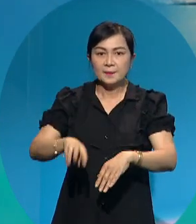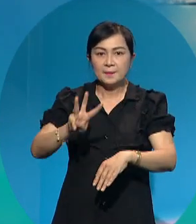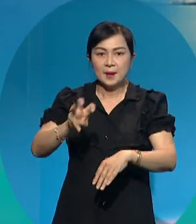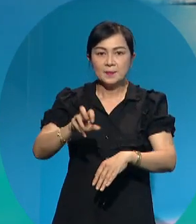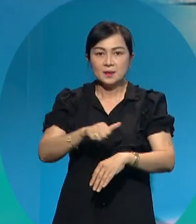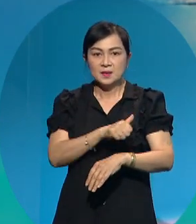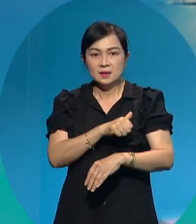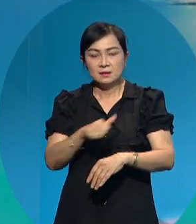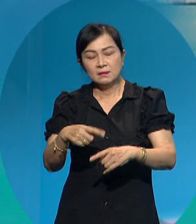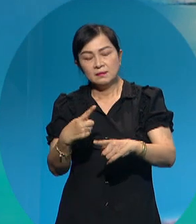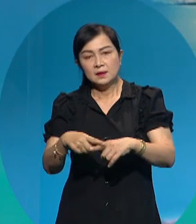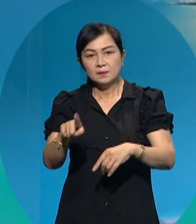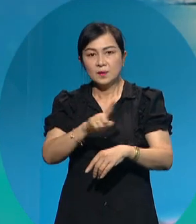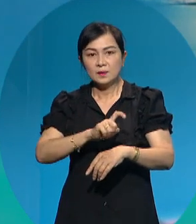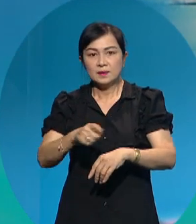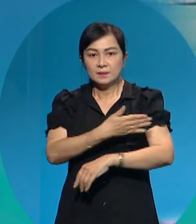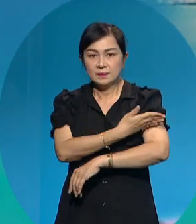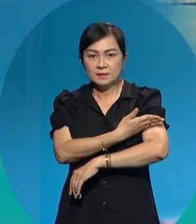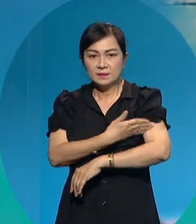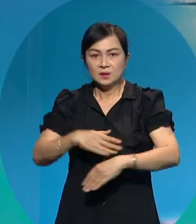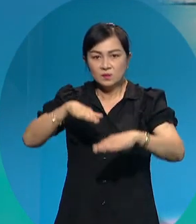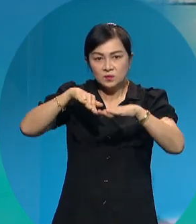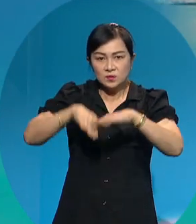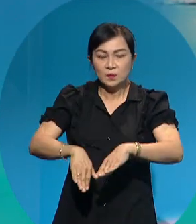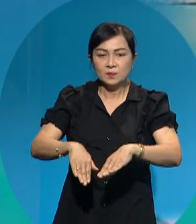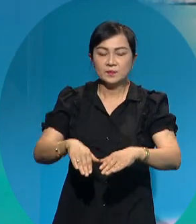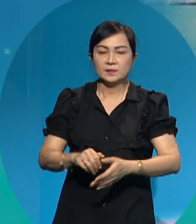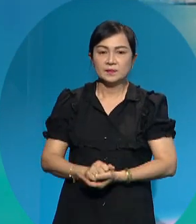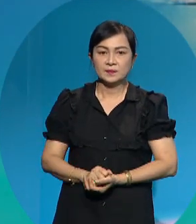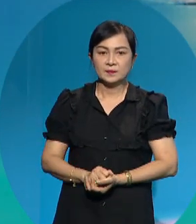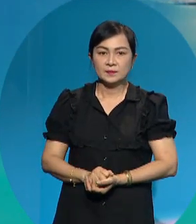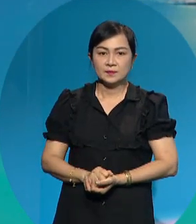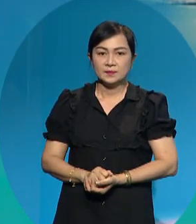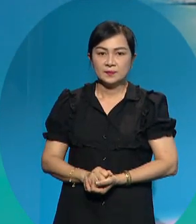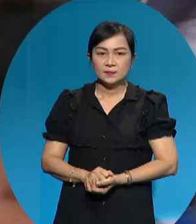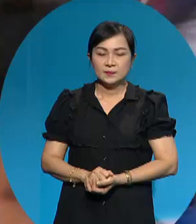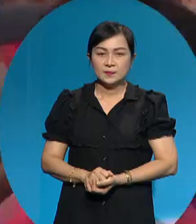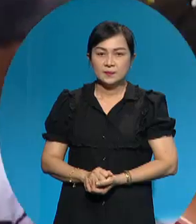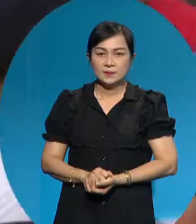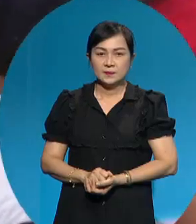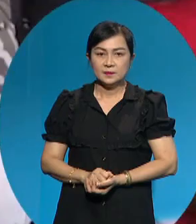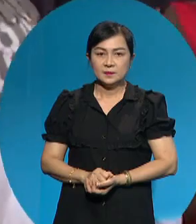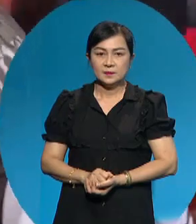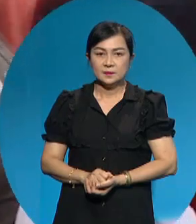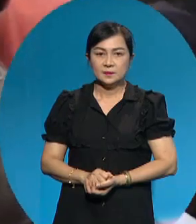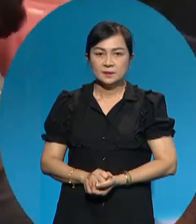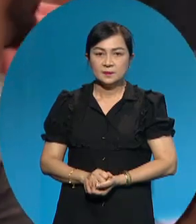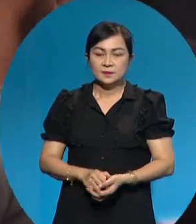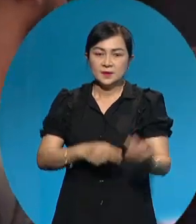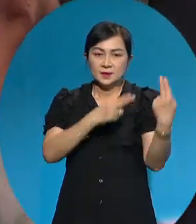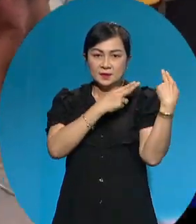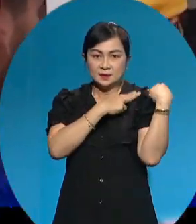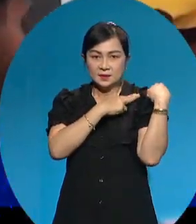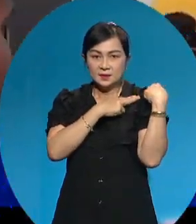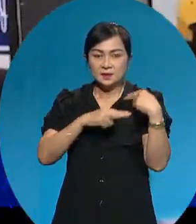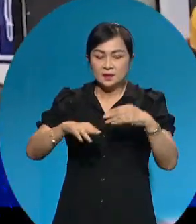ít nhất 30 thờ mỏ thiệt mạng và hơn 100 người khác đang bị chôn vùi dưới hầm lò thô sơ theo nhà